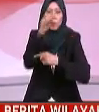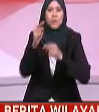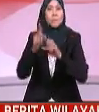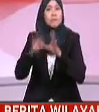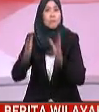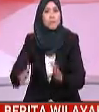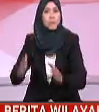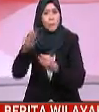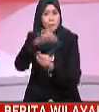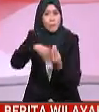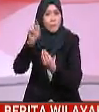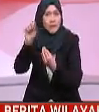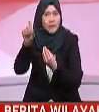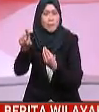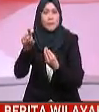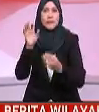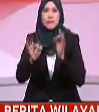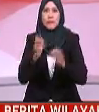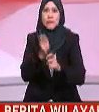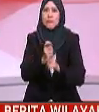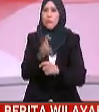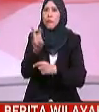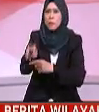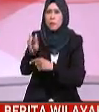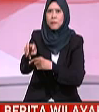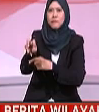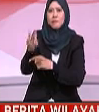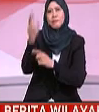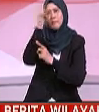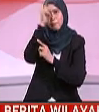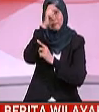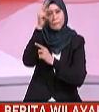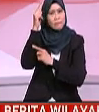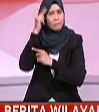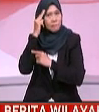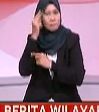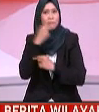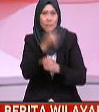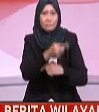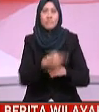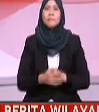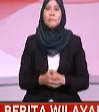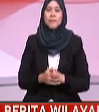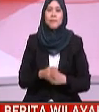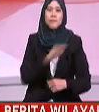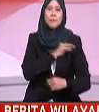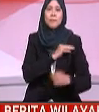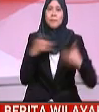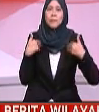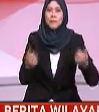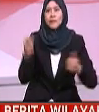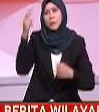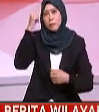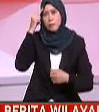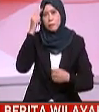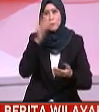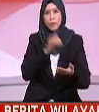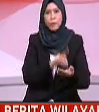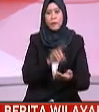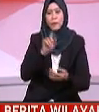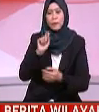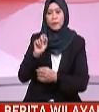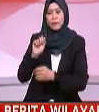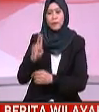jemaah haji jika ditetapkan sebagai wajib oleh Kerajaan Arab Saudi. Menteri Kesihatan Arab Saudi Dr.